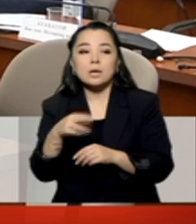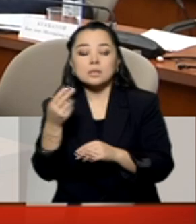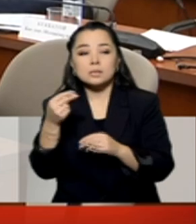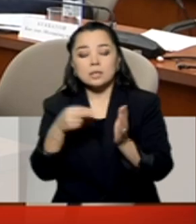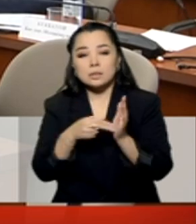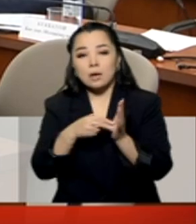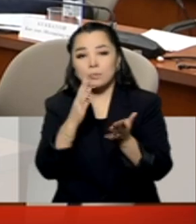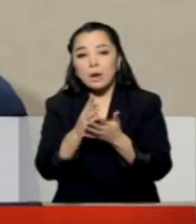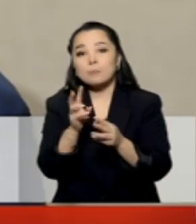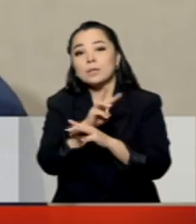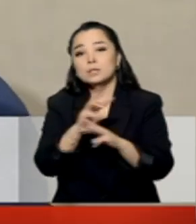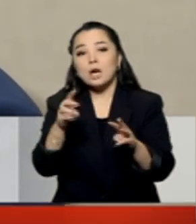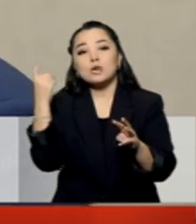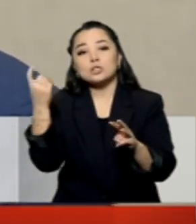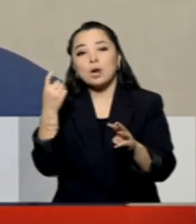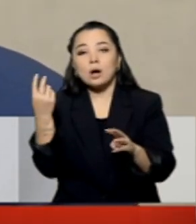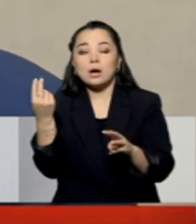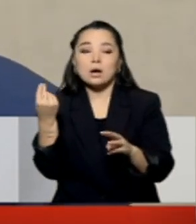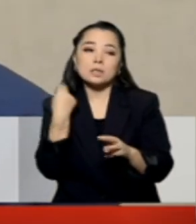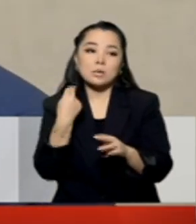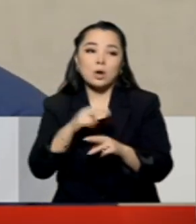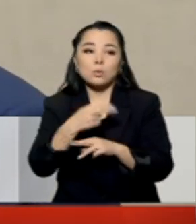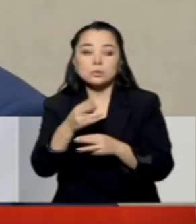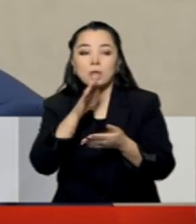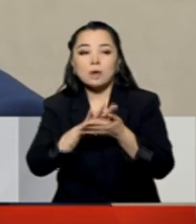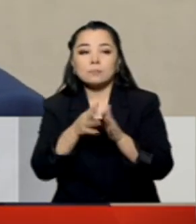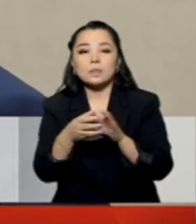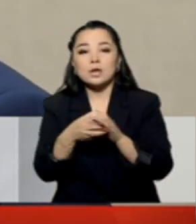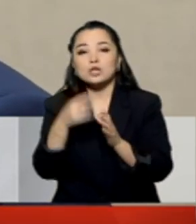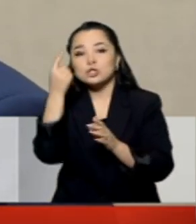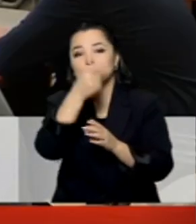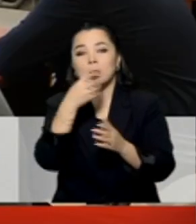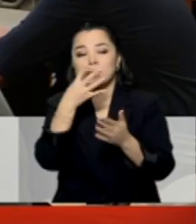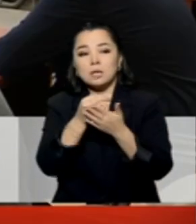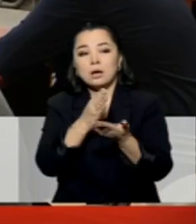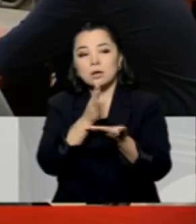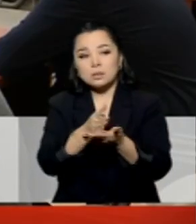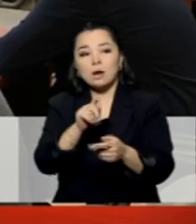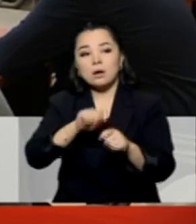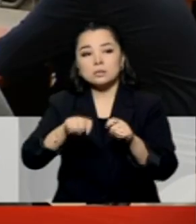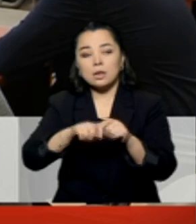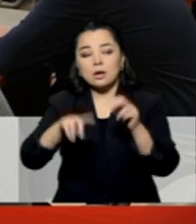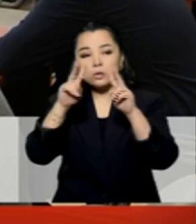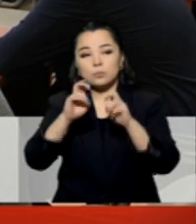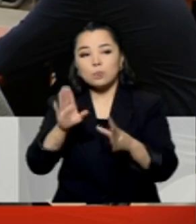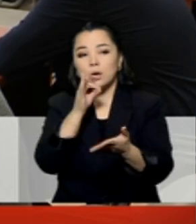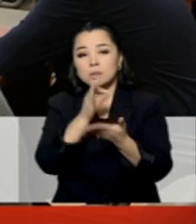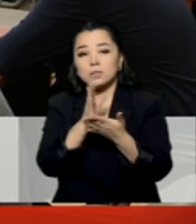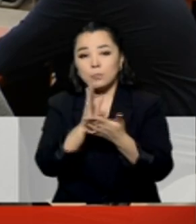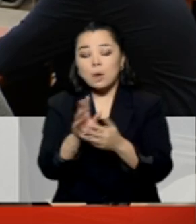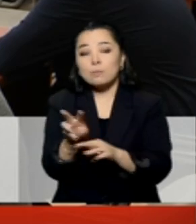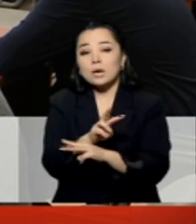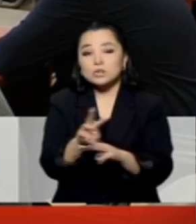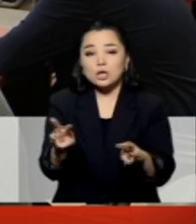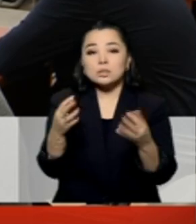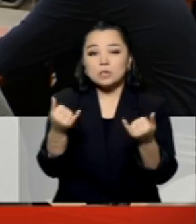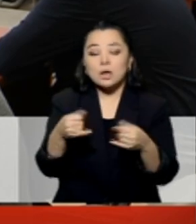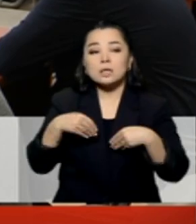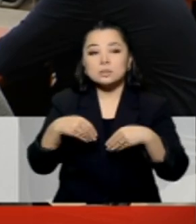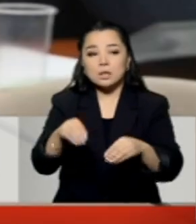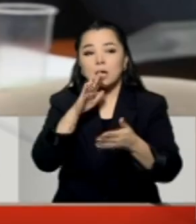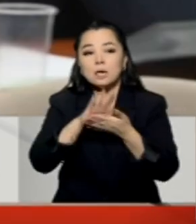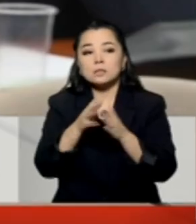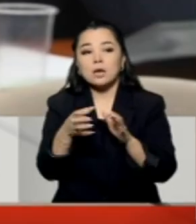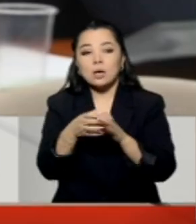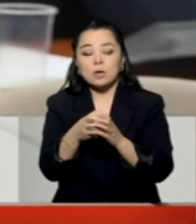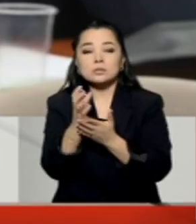асады. Министр шаруалардың қарызды өтеу мерзімі жекелей қаралады деп түсіндірді. Айта кетейік, бүгін мәжілісте биылғы егінді